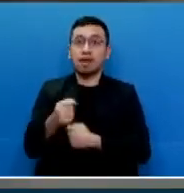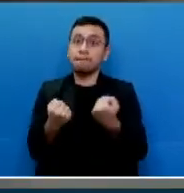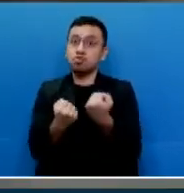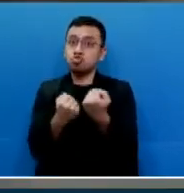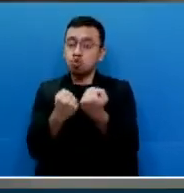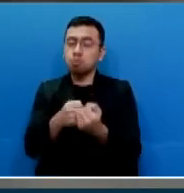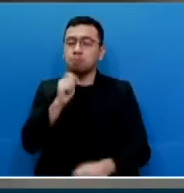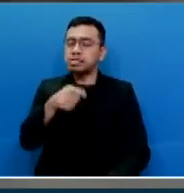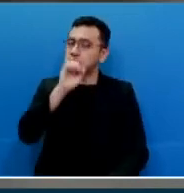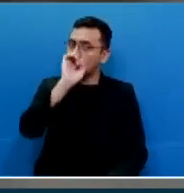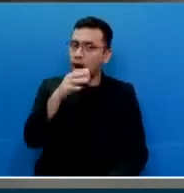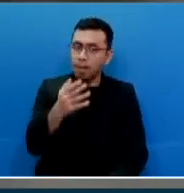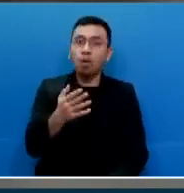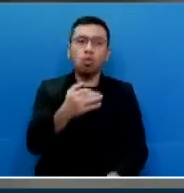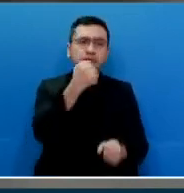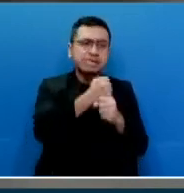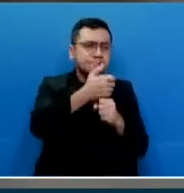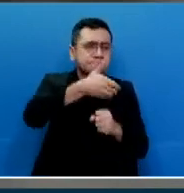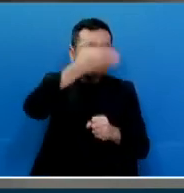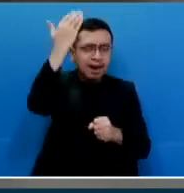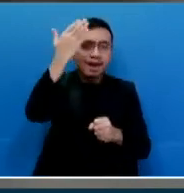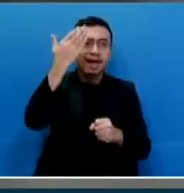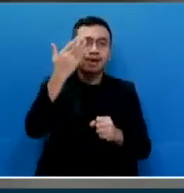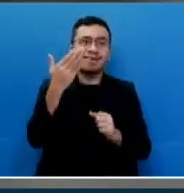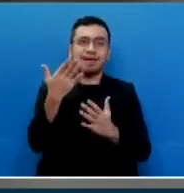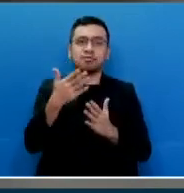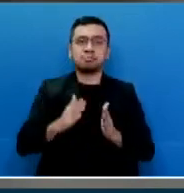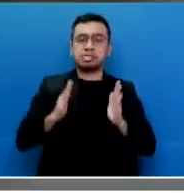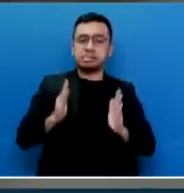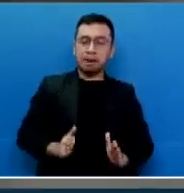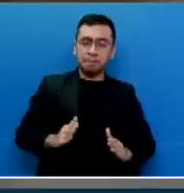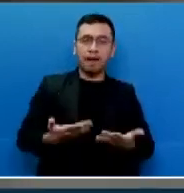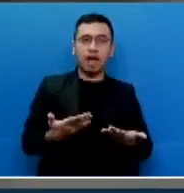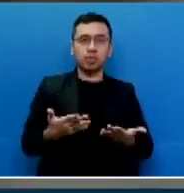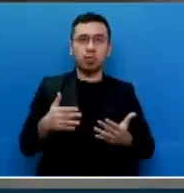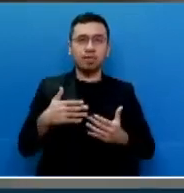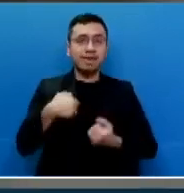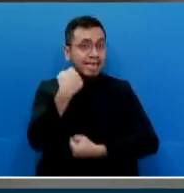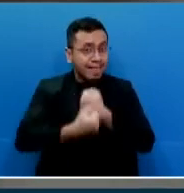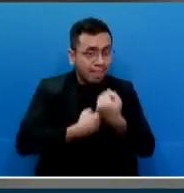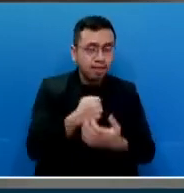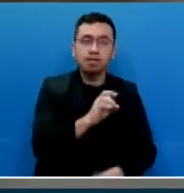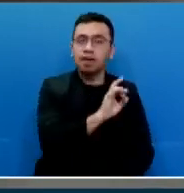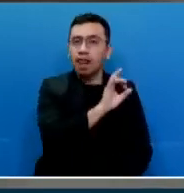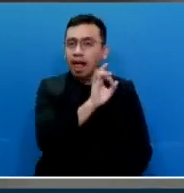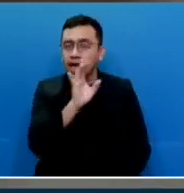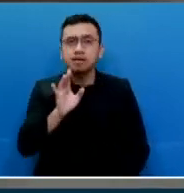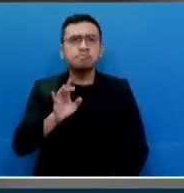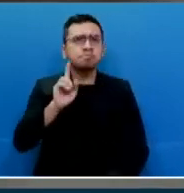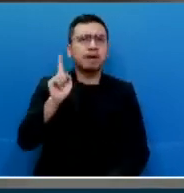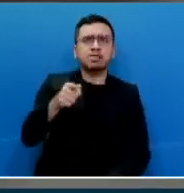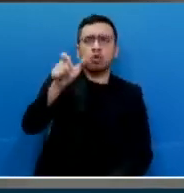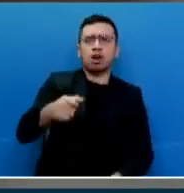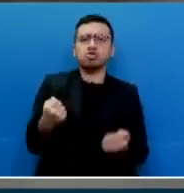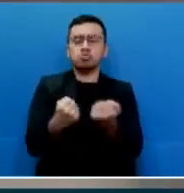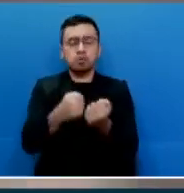mana apapun yang dilakukan Gibran terutama yang di luar kebiasaan itu pasti akan melampaui ekspektasi mereka